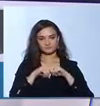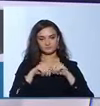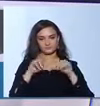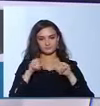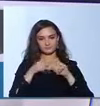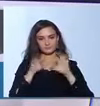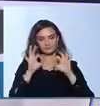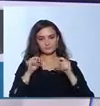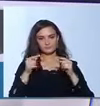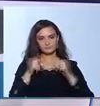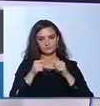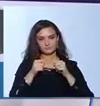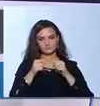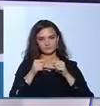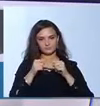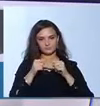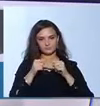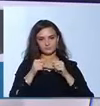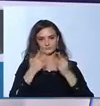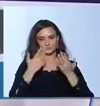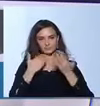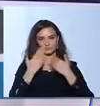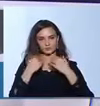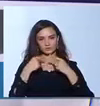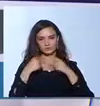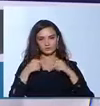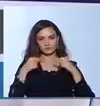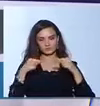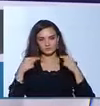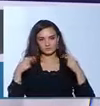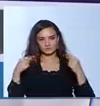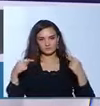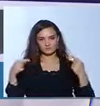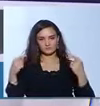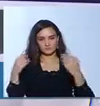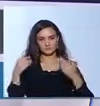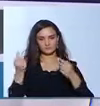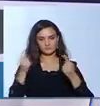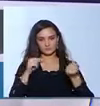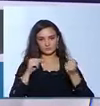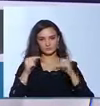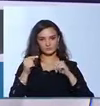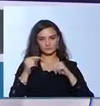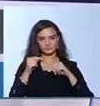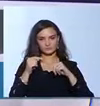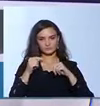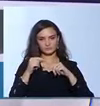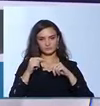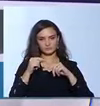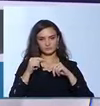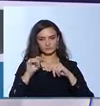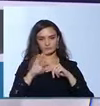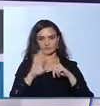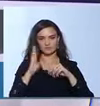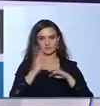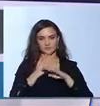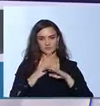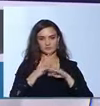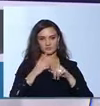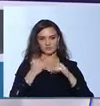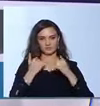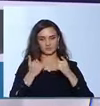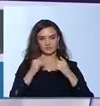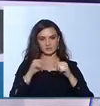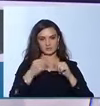ეს ზუსტად ეს კომუნიკაცია სხვადასხვა დისციპლინებს შორის, სხვადასხვა პროფილის ექიმებს შორის არ ხდება დღეს